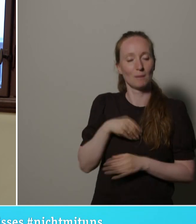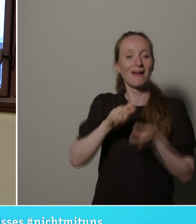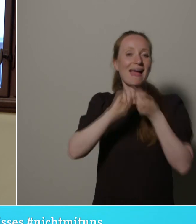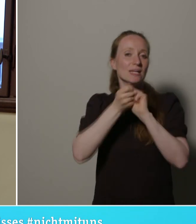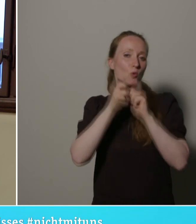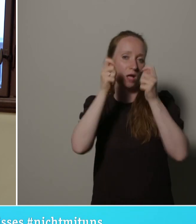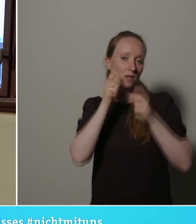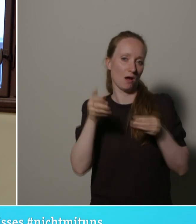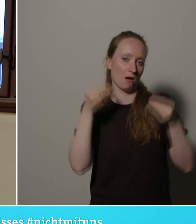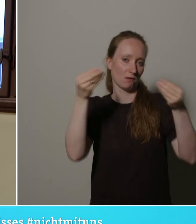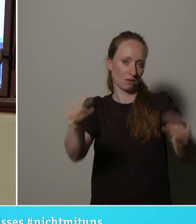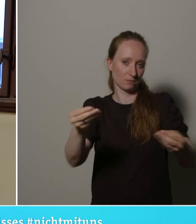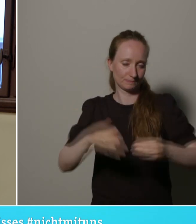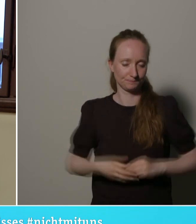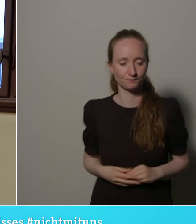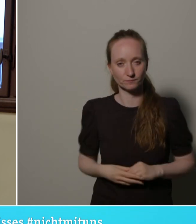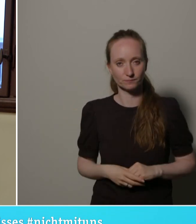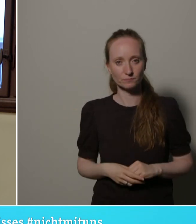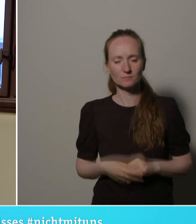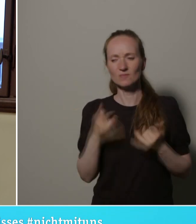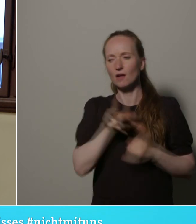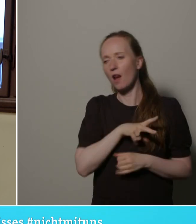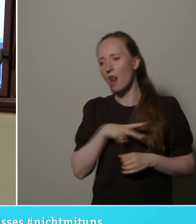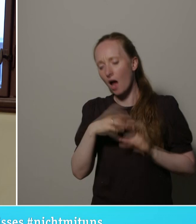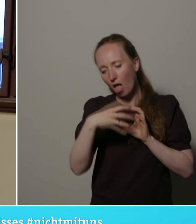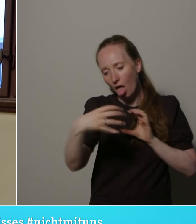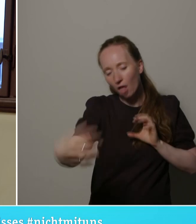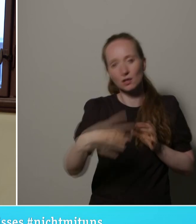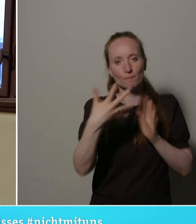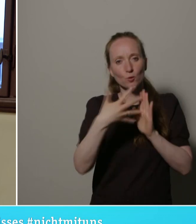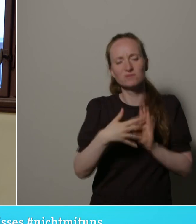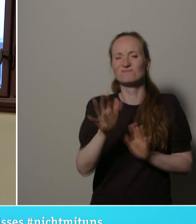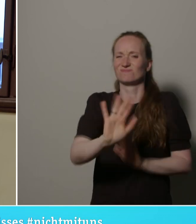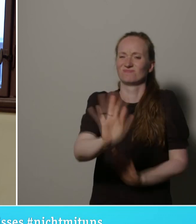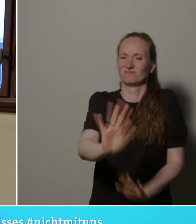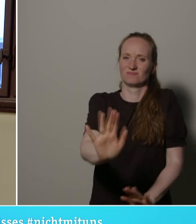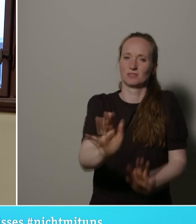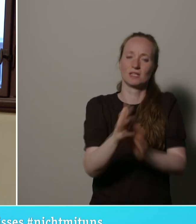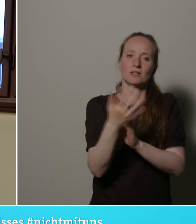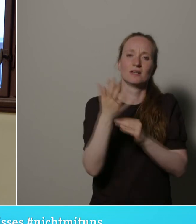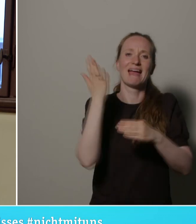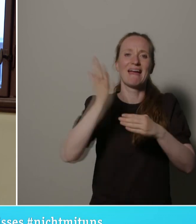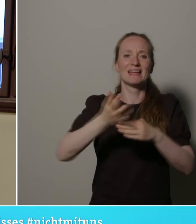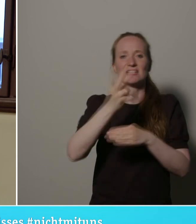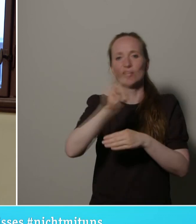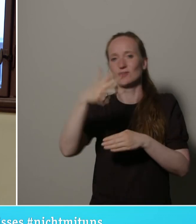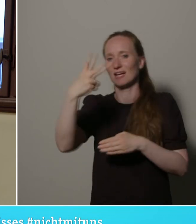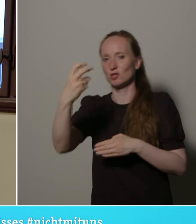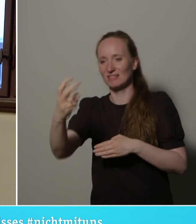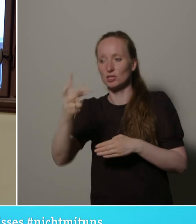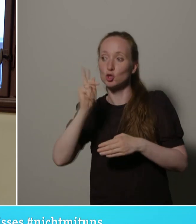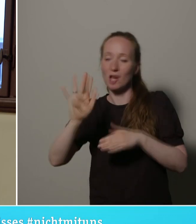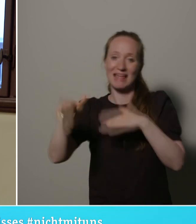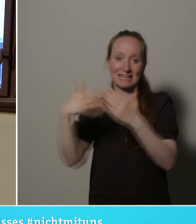Das soll auch nicht ewig lange geprüft werden, sondern Ende 2023 soll da ein Ergebnis da sein und dann im Stadtrat berichtet werden